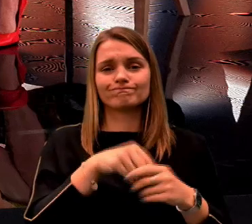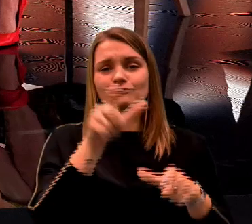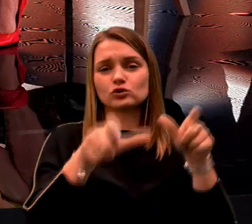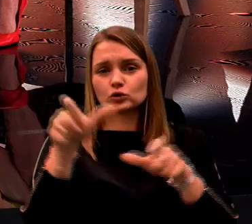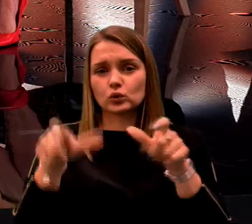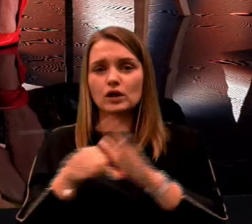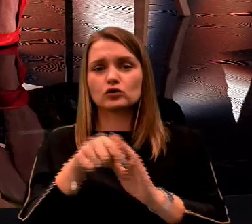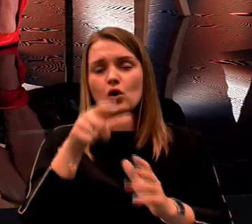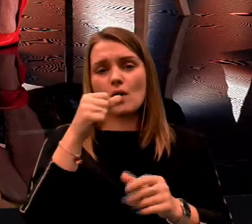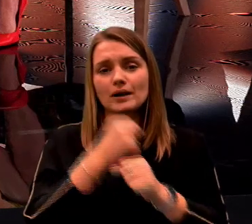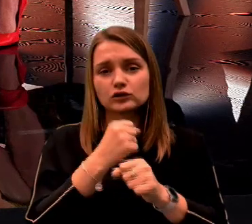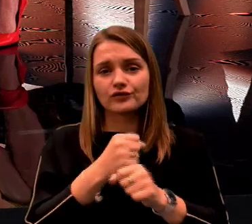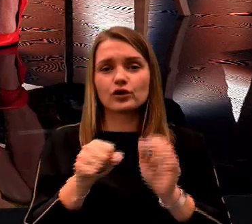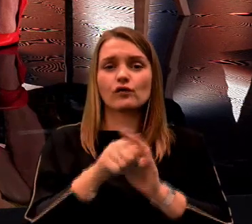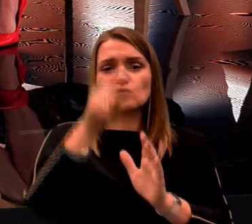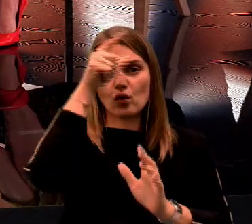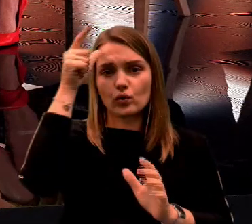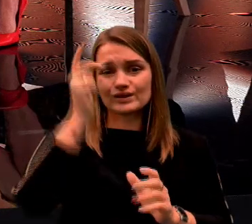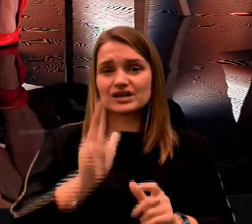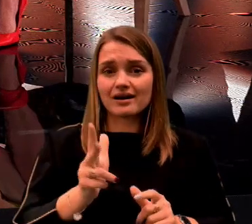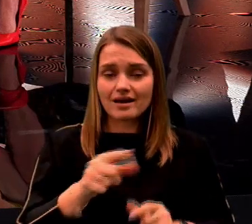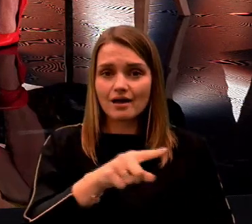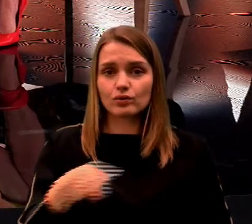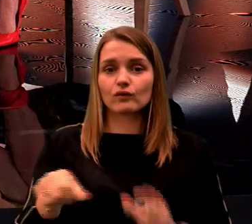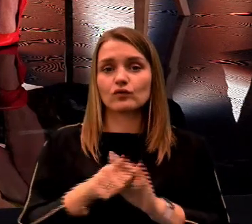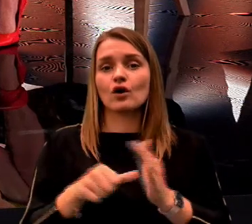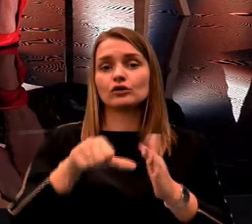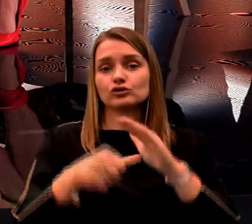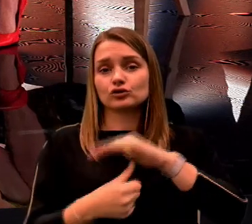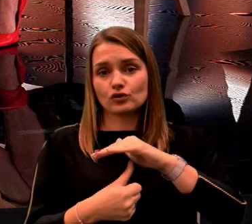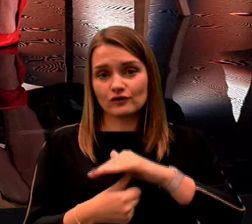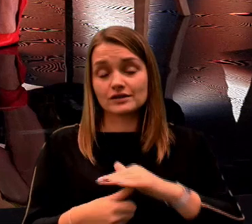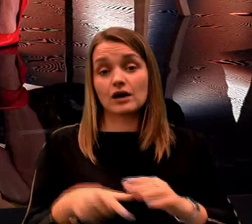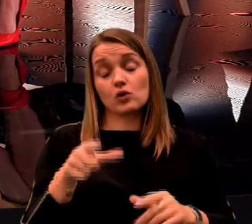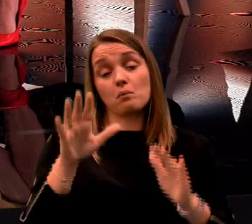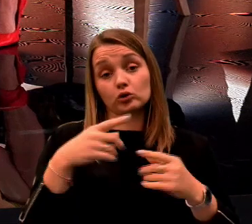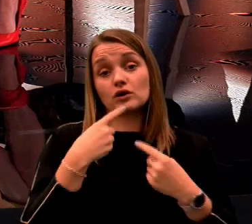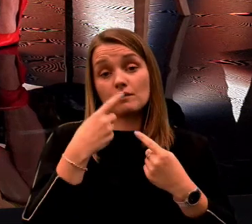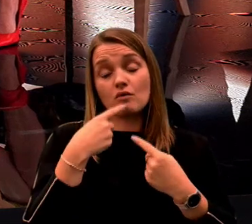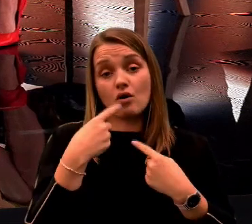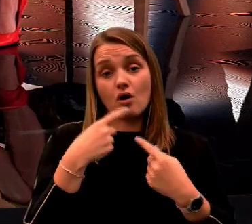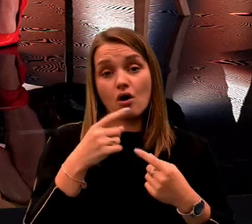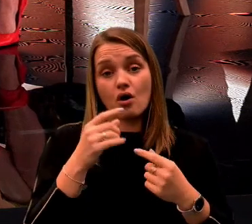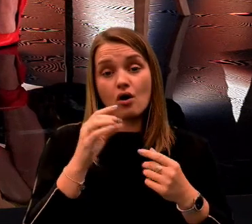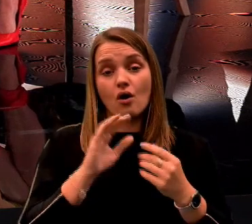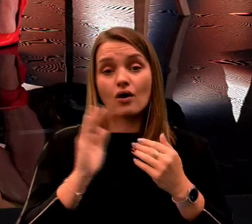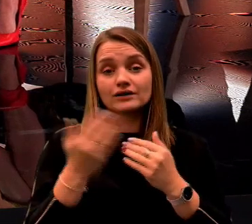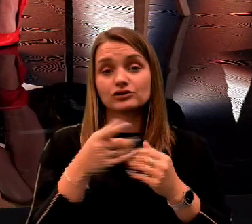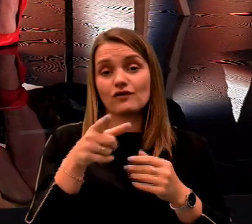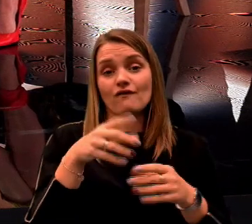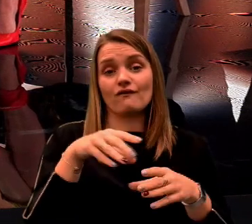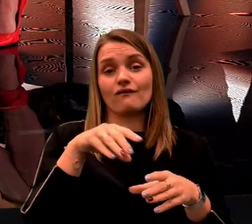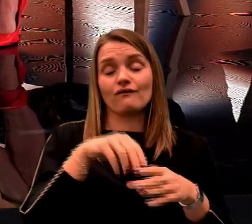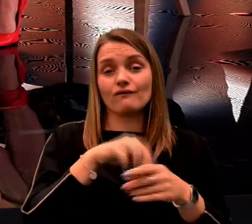do klientów, do środowiska naturalnego, to może się okazać, że nie jesteście po stronie tej, która konsumuje planetę i ją wypluwa,